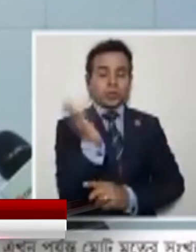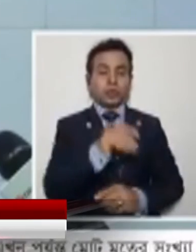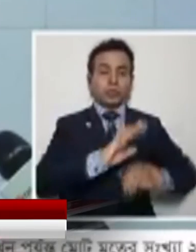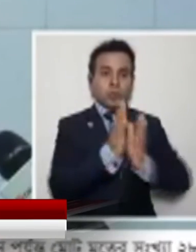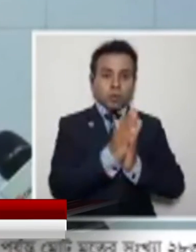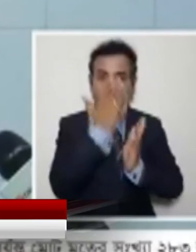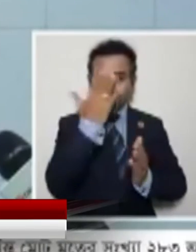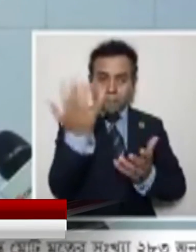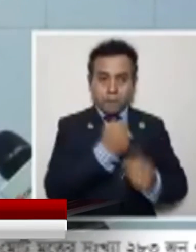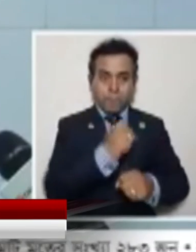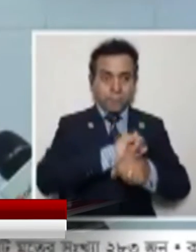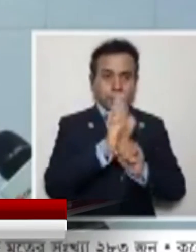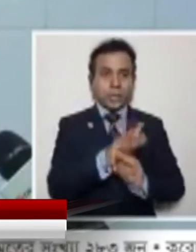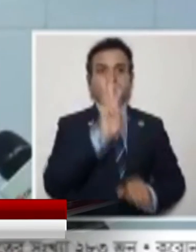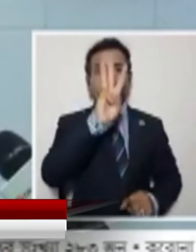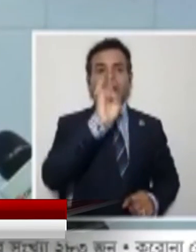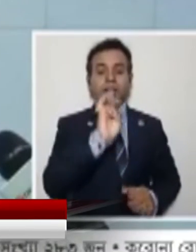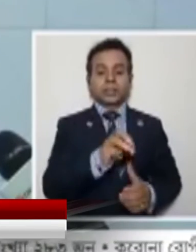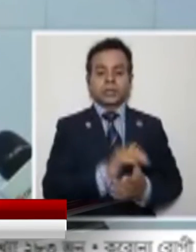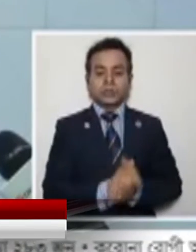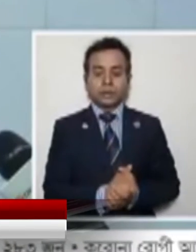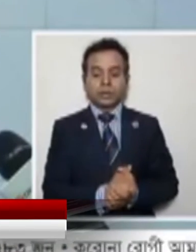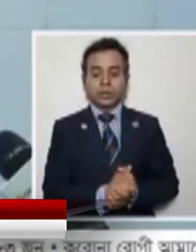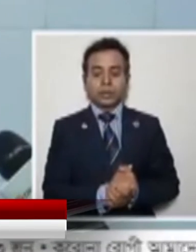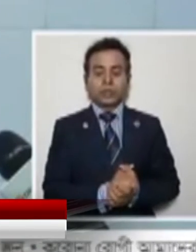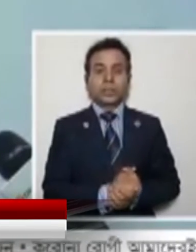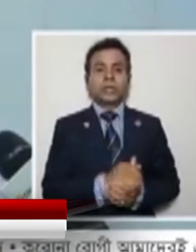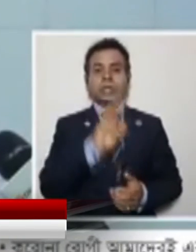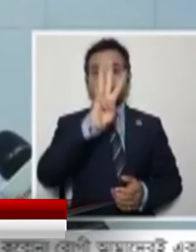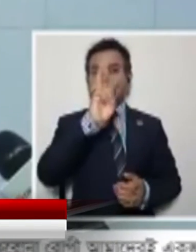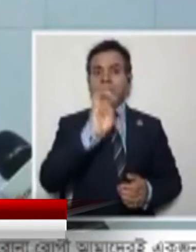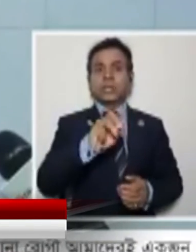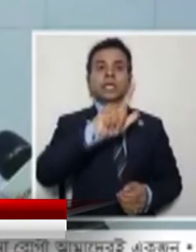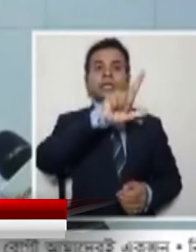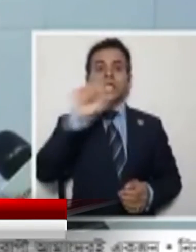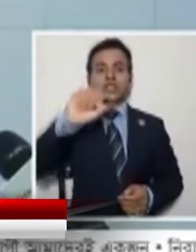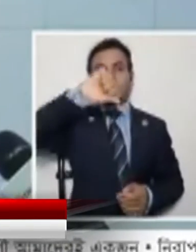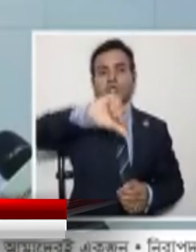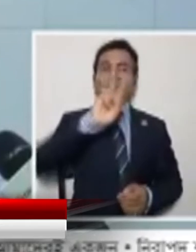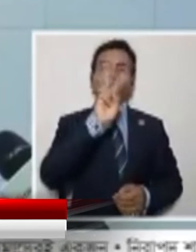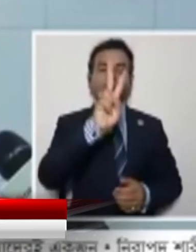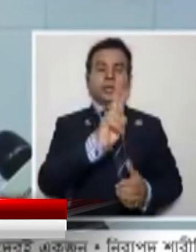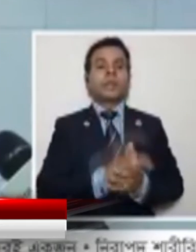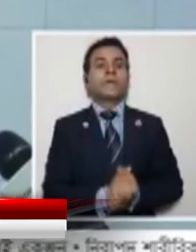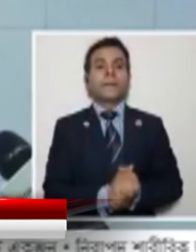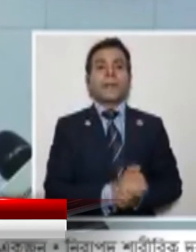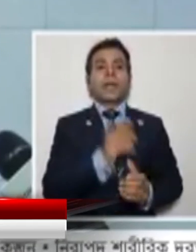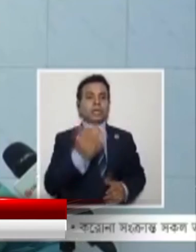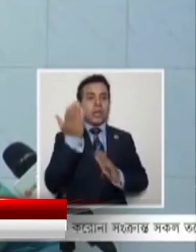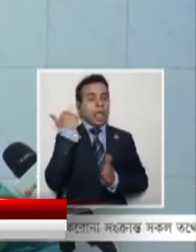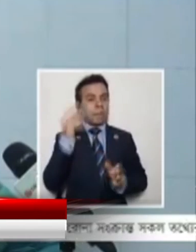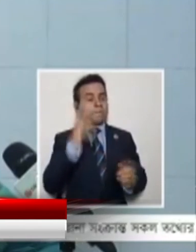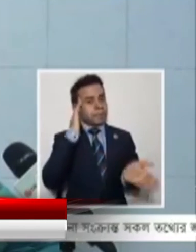24 ঘন্টায় 3,792 জন এবং সেই সপ্তাহে সুস্থ হয়েছিল 64 জন এবং মৃত্যুবরণ করেছিল 35